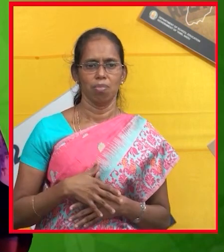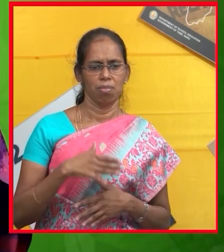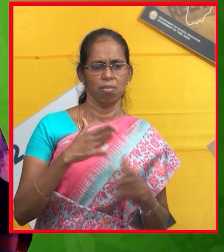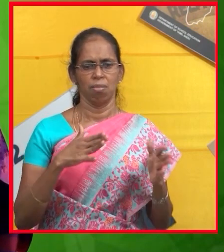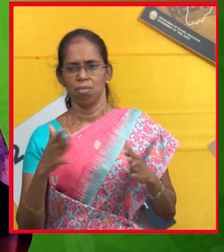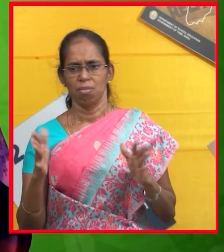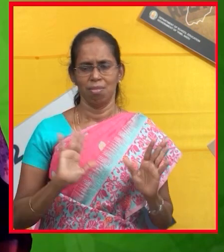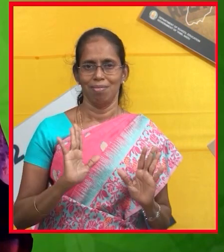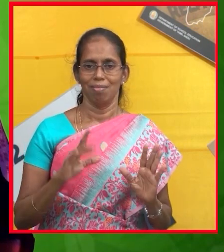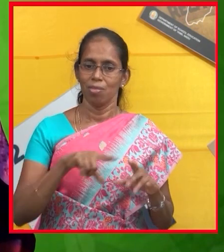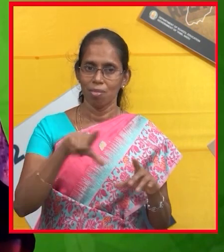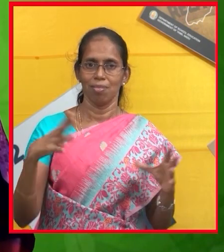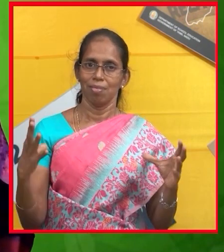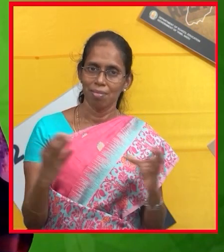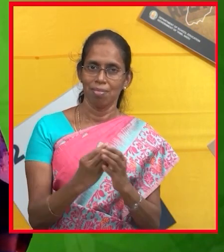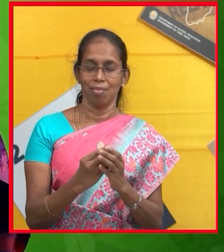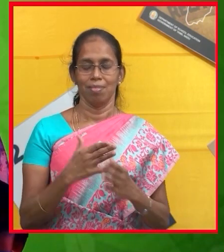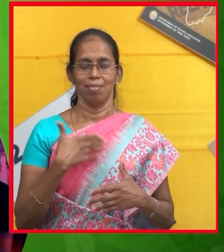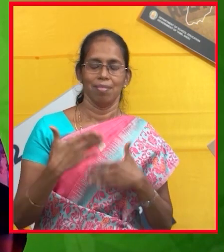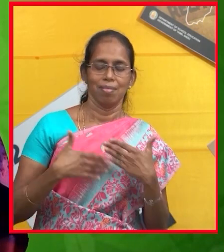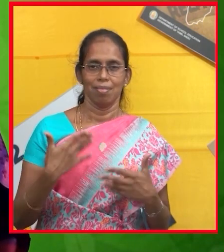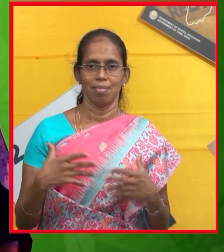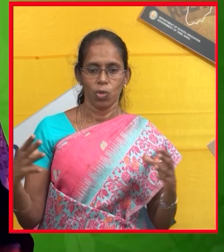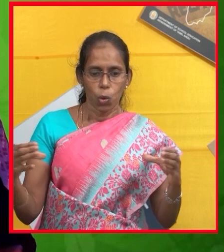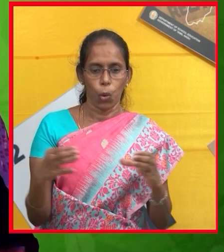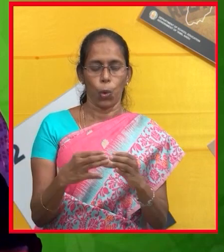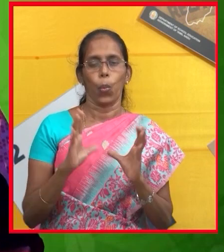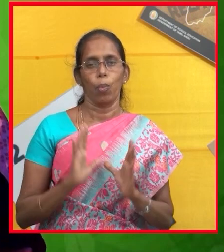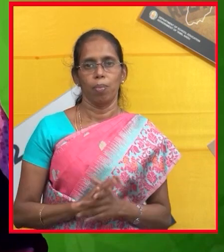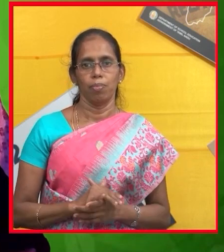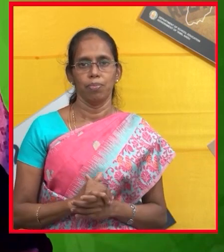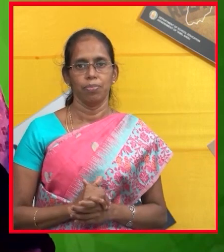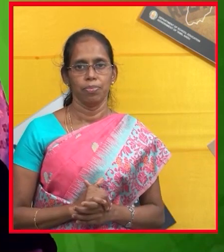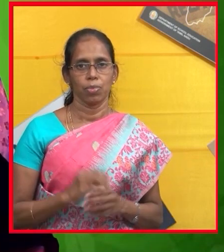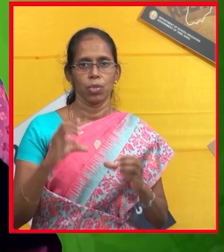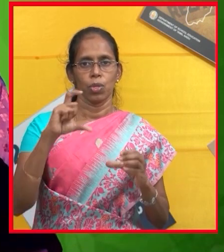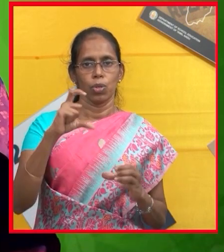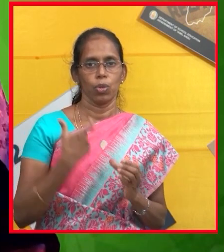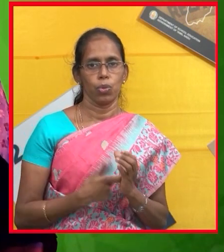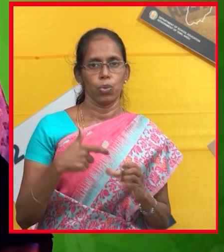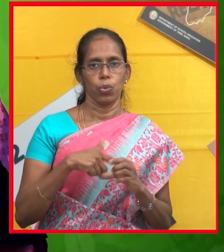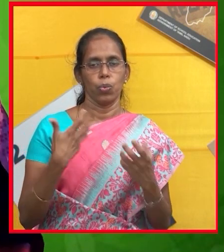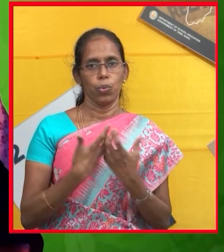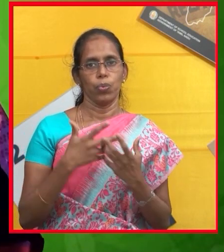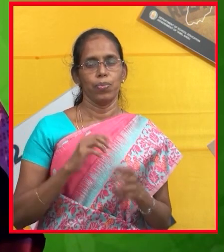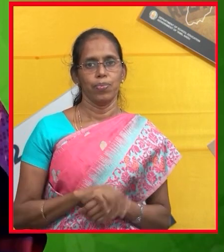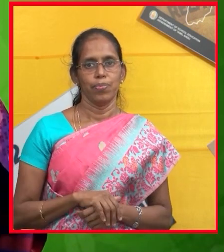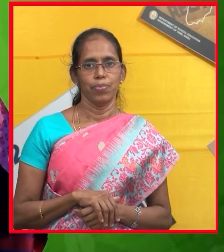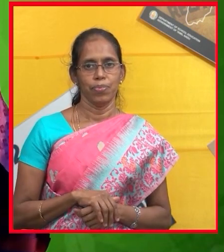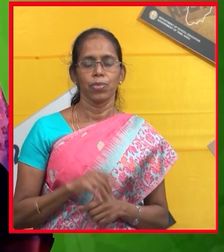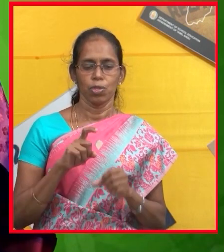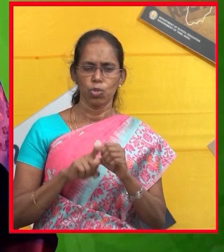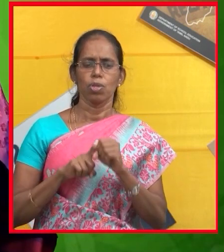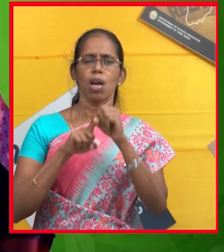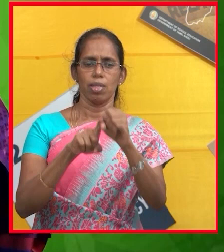அப்படி போனால் மட்டும்தான் நம்ம என்ன விஷயம் சாதிக்க எடுத்துக்கிட்டு இருக்கோமோ அதை நம்மளால் சக்ஸஸ்ஃபுல்லாக கம்ப்ளீட் பண்ண முடியும். ஸோ இந்த கொஷினை